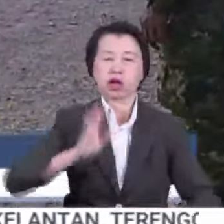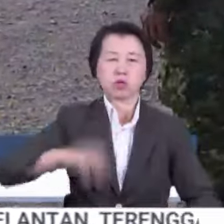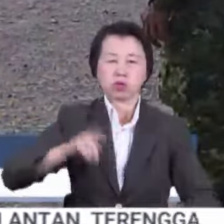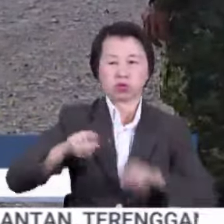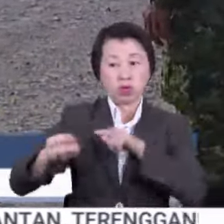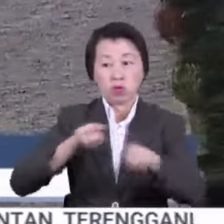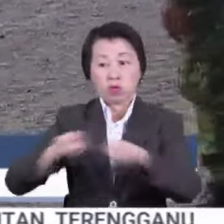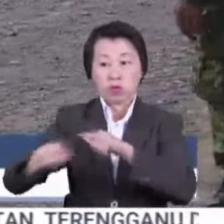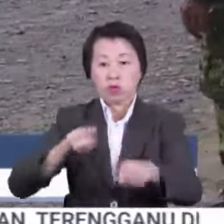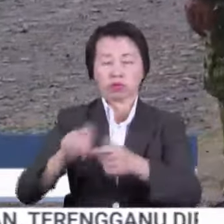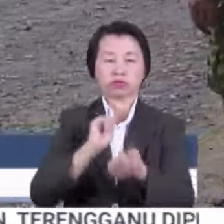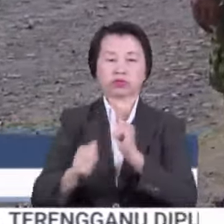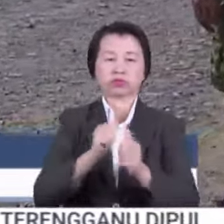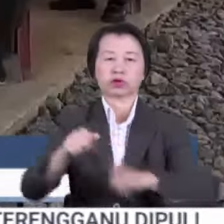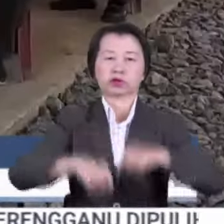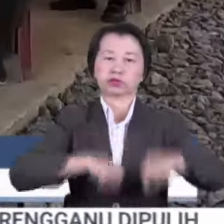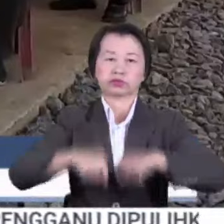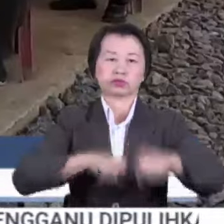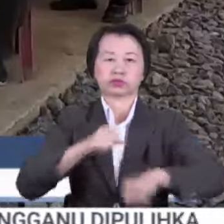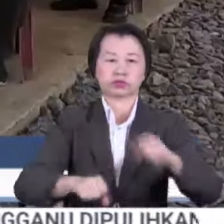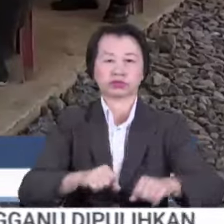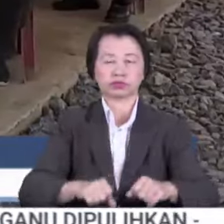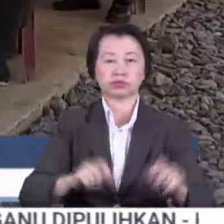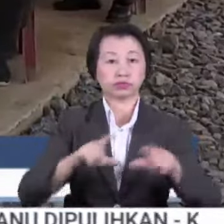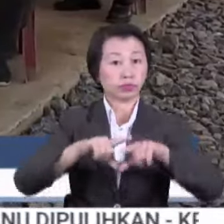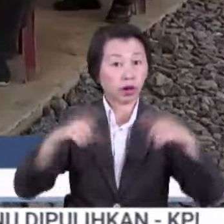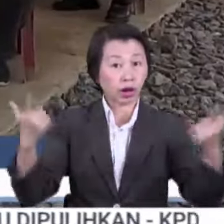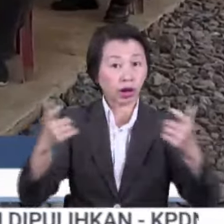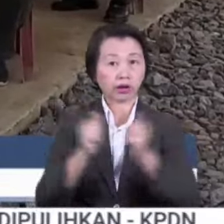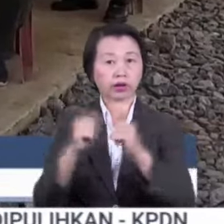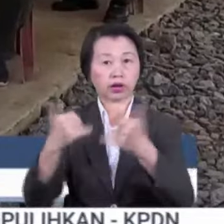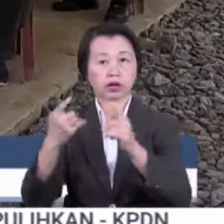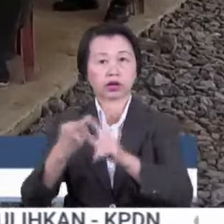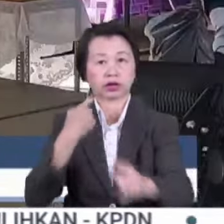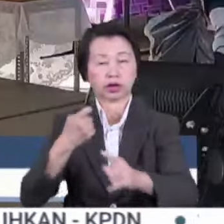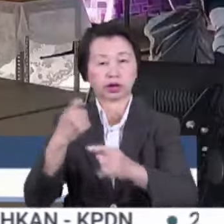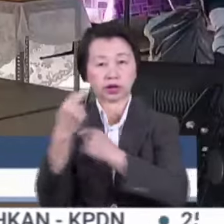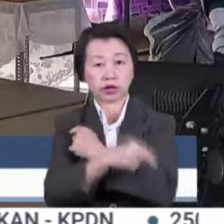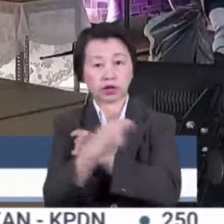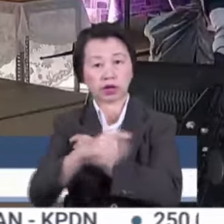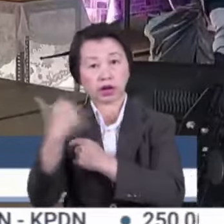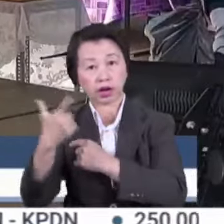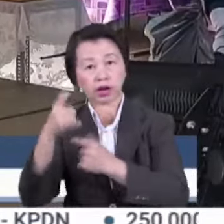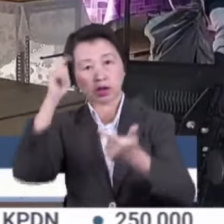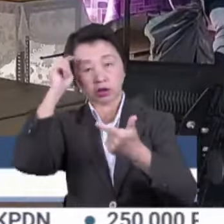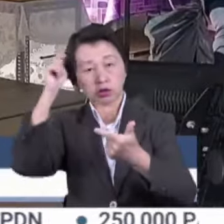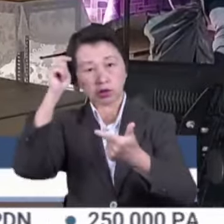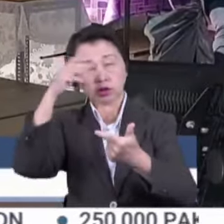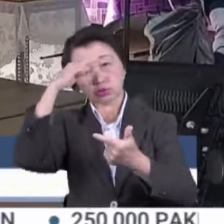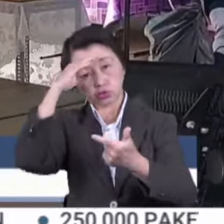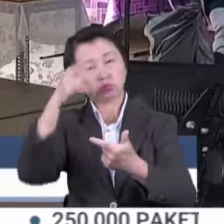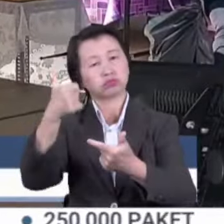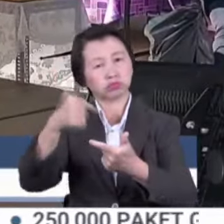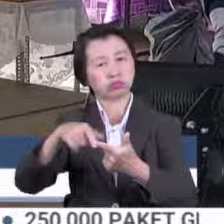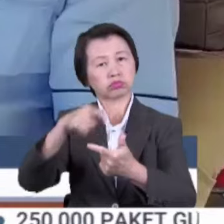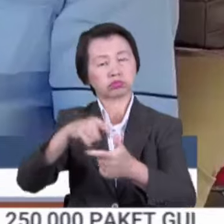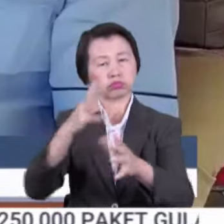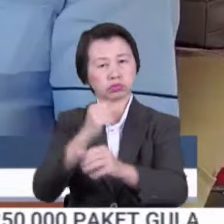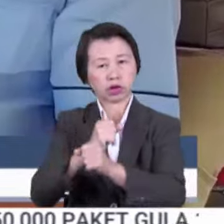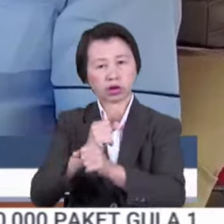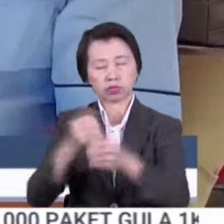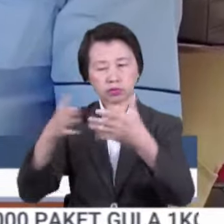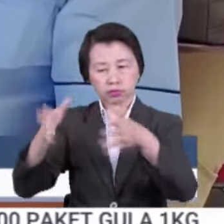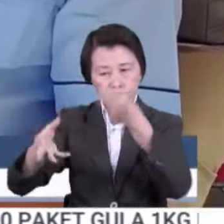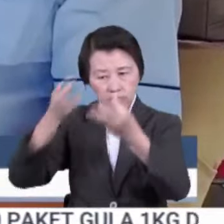bersaing dalam sukan berbasikal ia berbeda dengan atlet dari negeri lain seperti Trengganu dan Johor yang sering mendapat